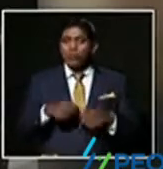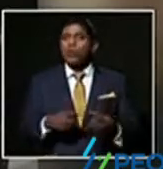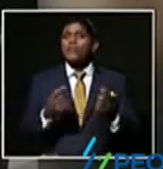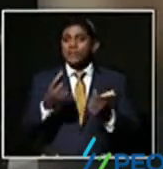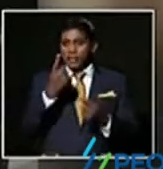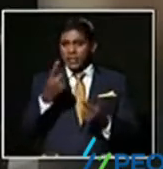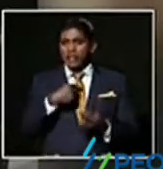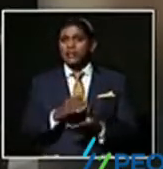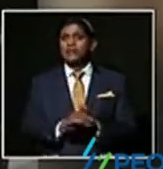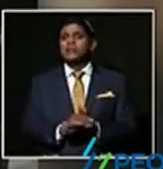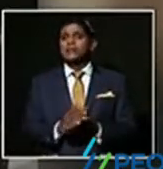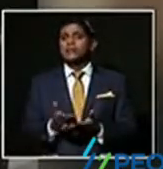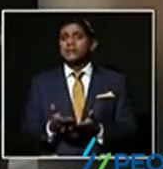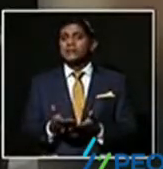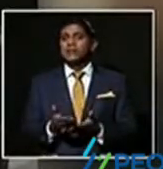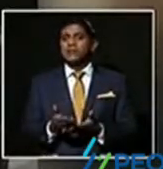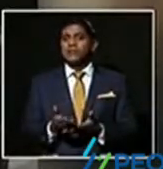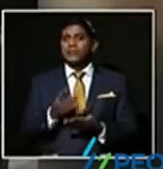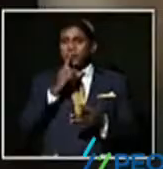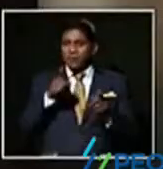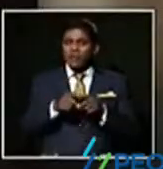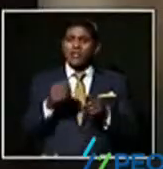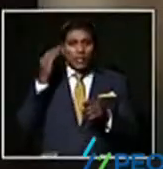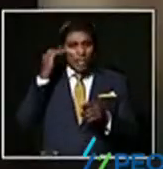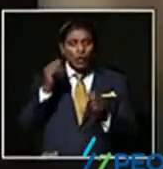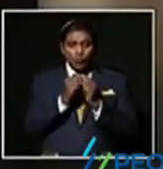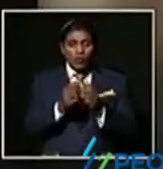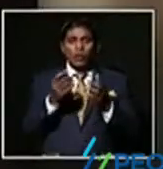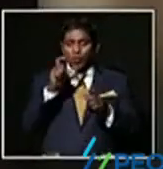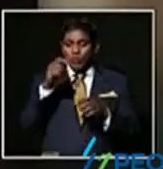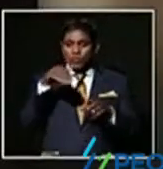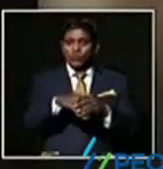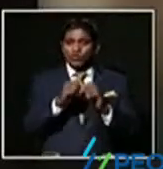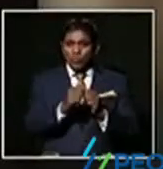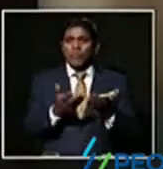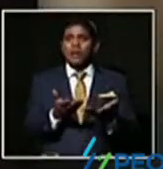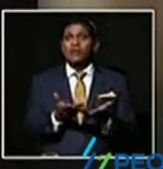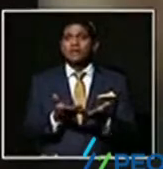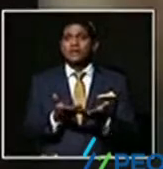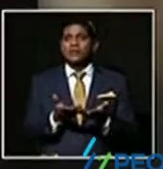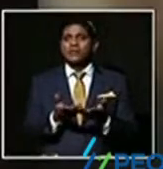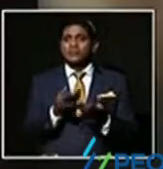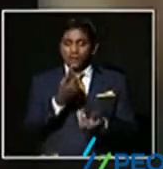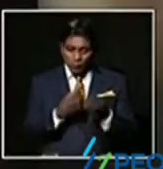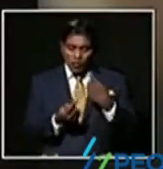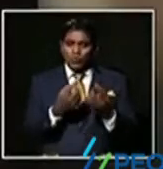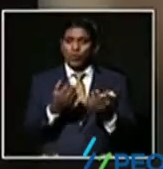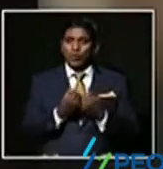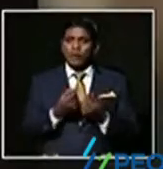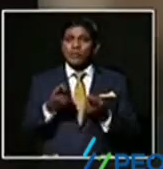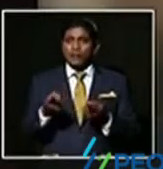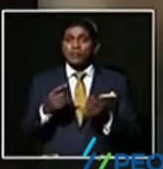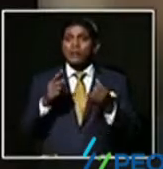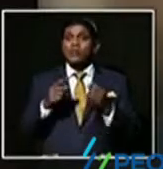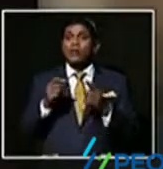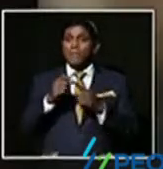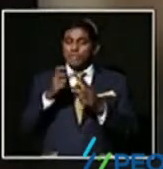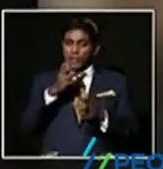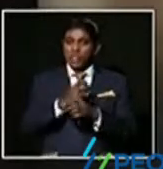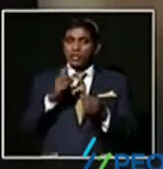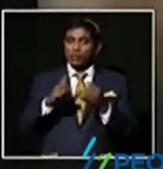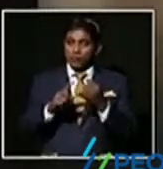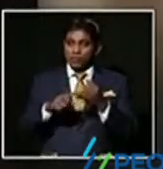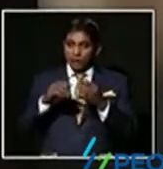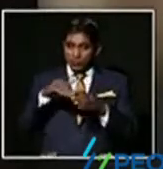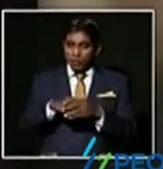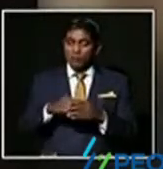ගොඩක් අහිංසක කාන්තාව වෙනවා මේ කොළඹට සේවය කරන්න. අලුත් පරීක්ෂණ කරන්න කියන්නේ. ඒ පරීක්ෂණ කරන්න ඕනේ පෙරදෙන විශ්වවිද්‍යාලයේ වෛද්‍ය පීඩේ ඉන්න